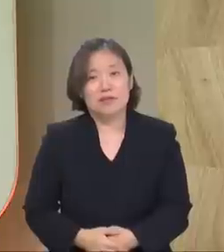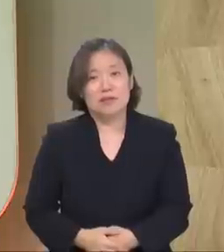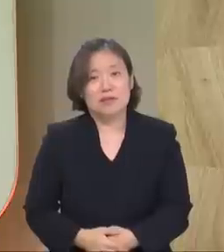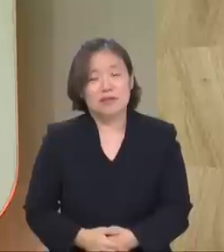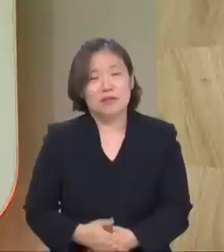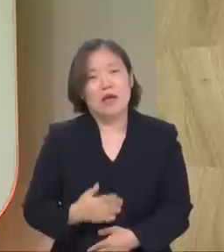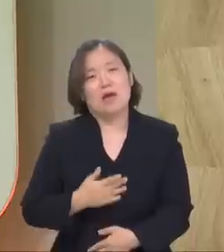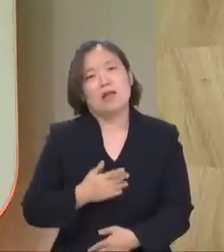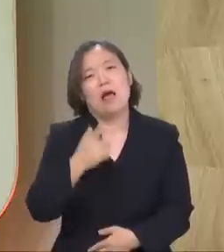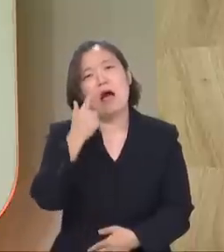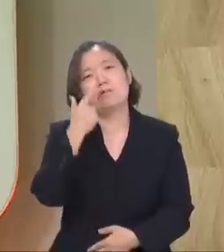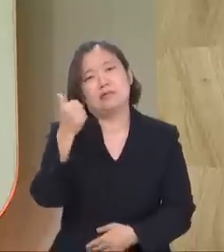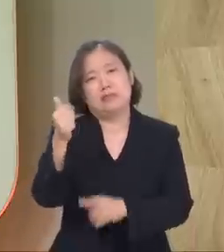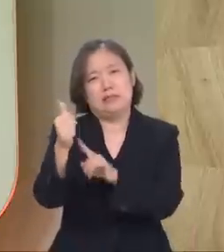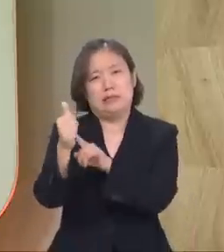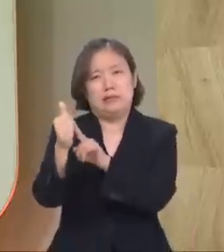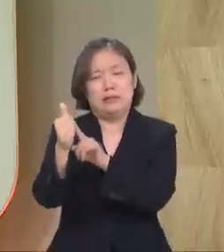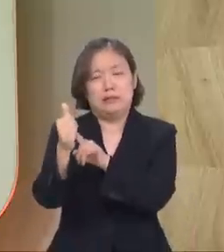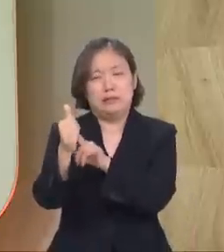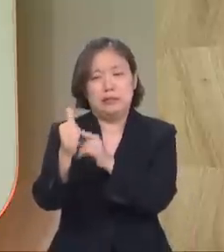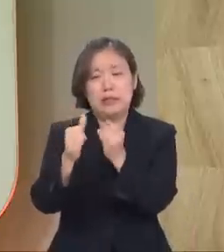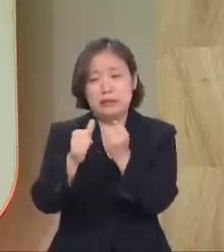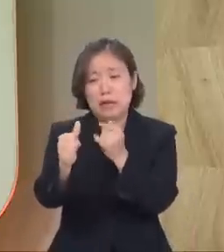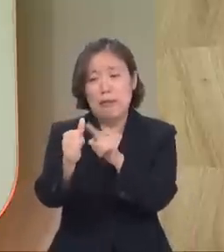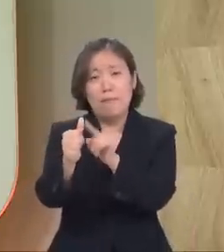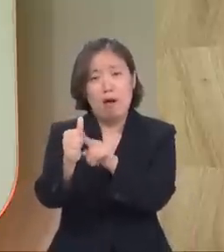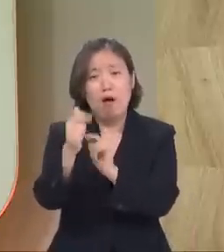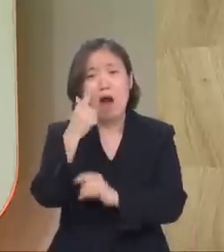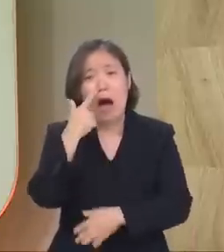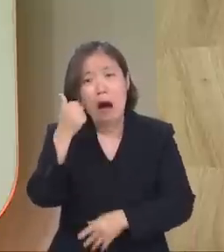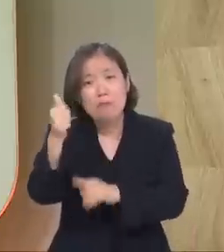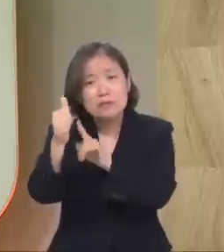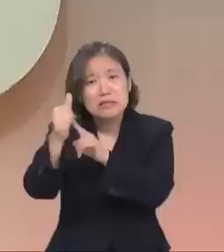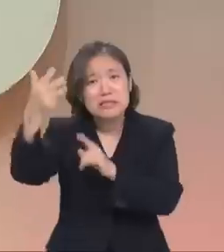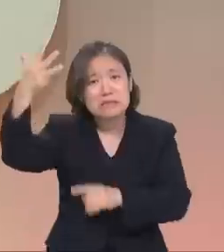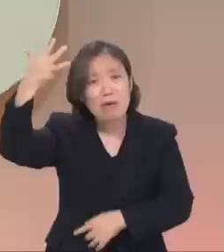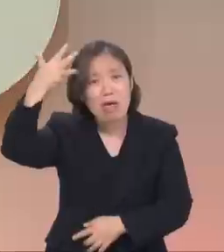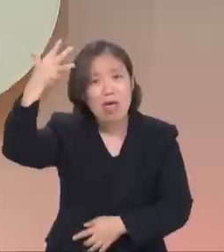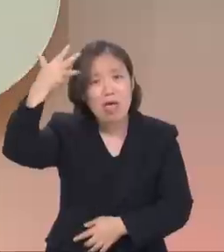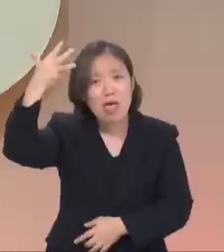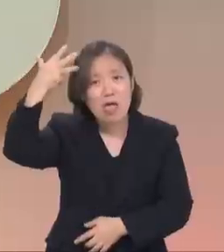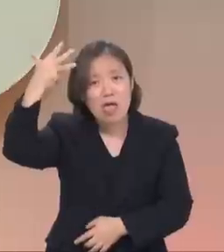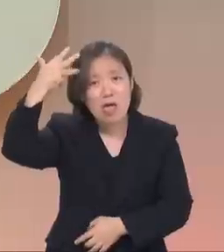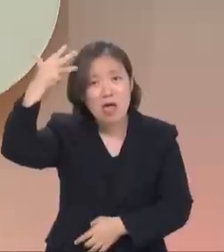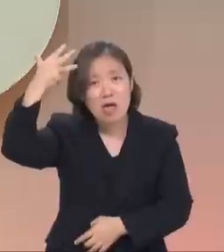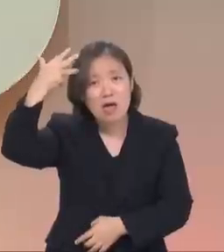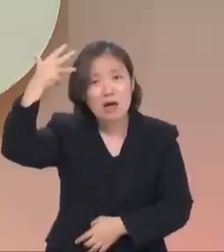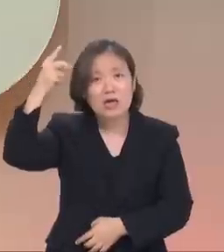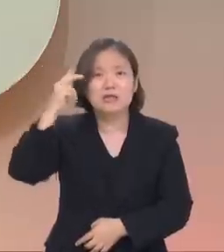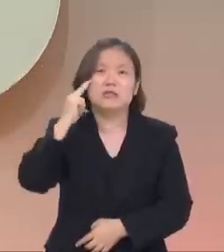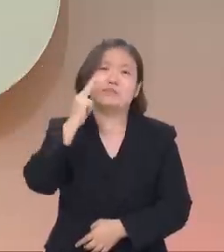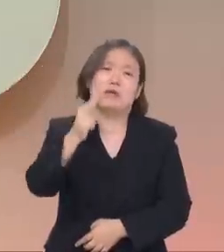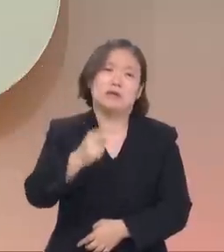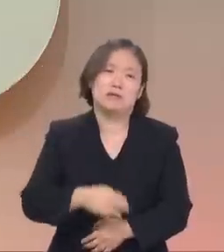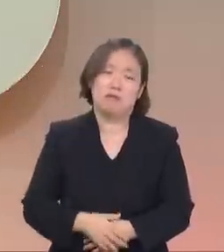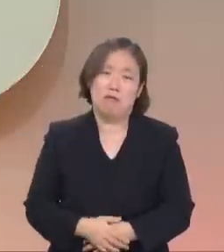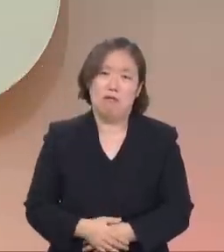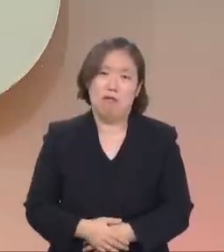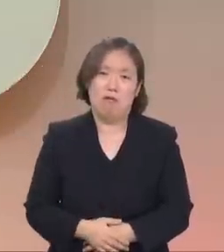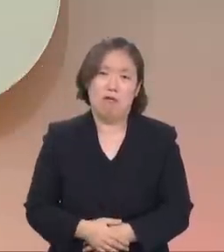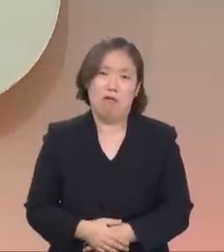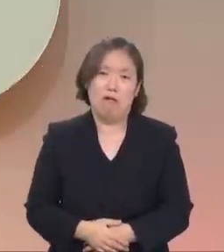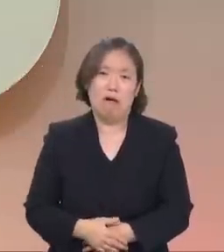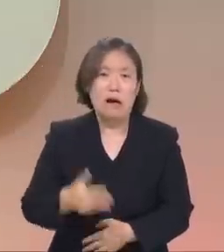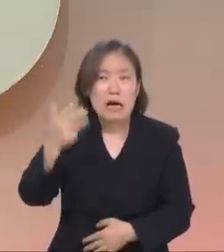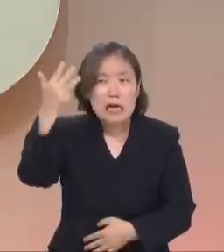지긋하신 시아버지께서 또 치매가 깊어지신 거예요 이제 막 걷잡을 수 없을 정도의